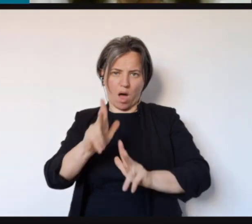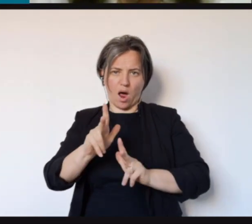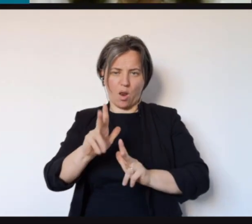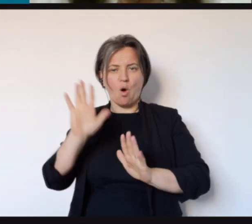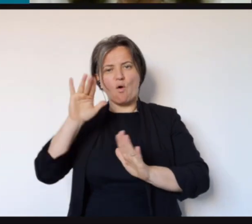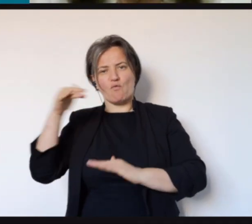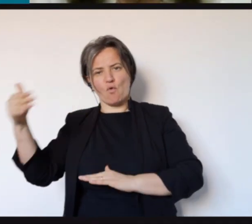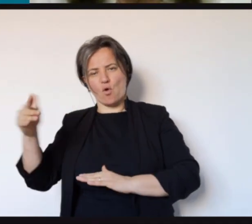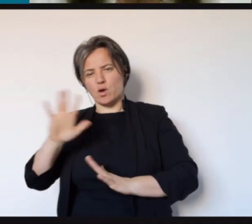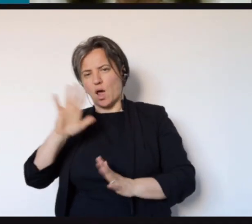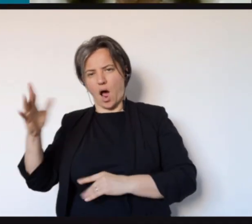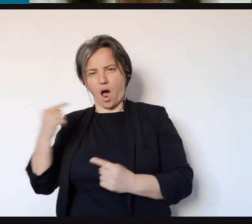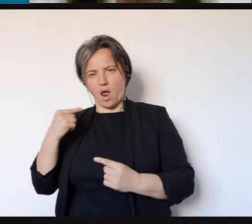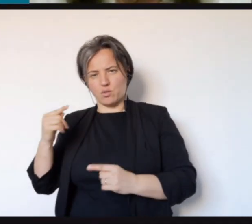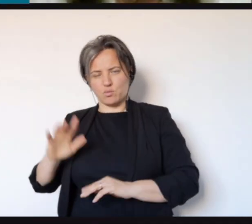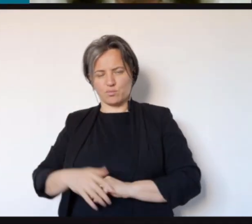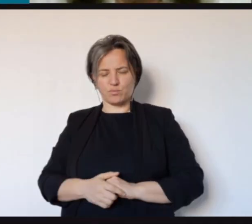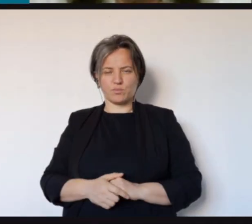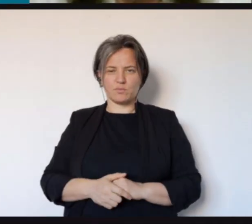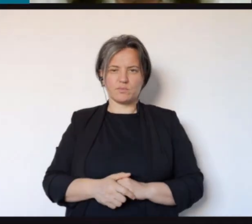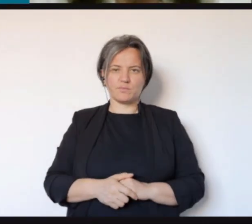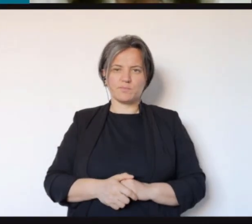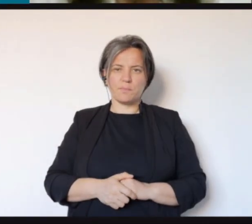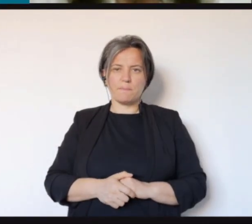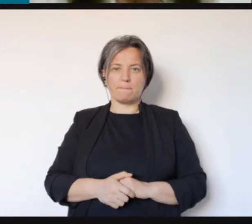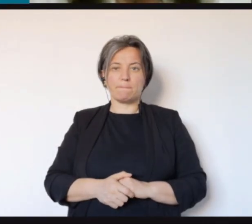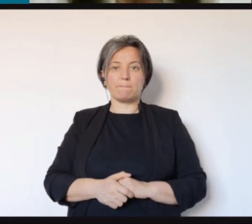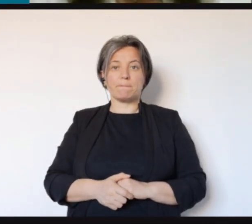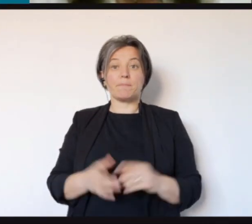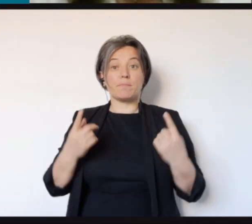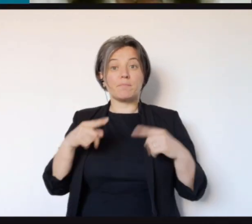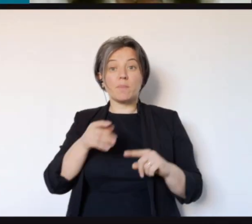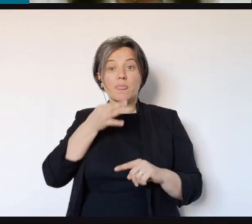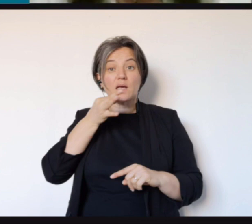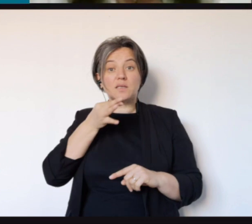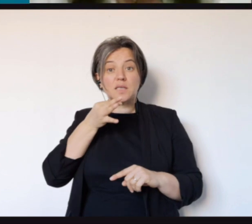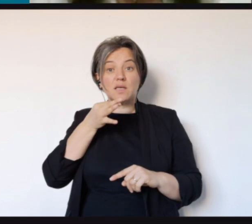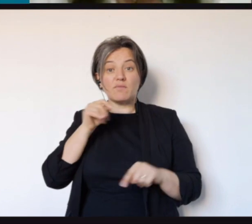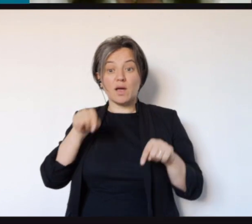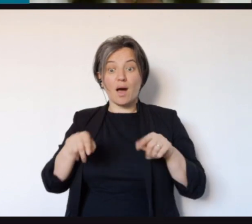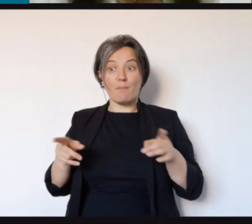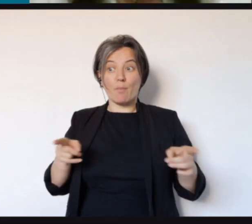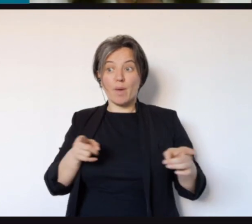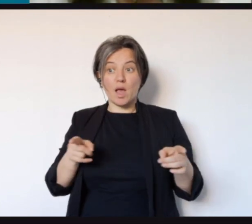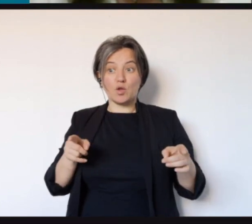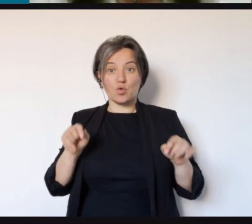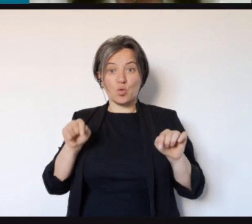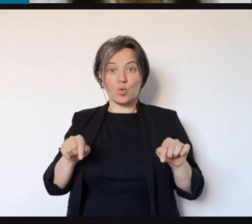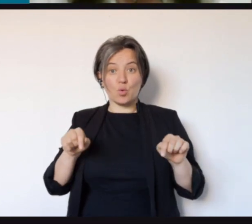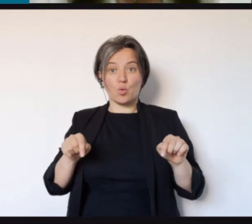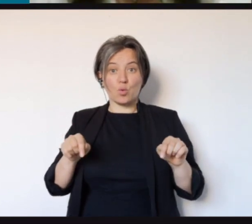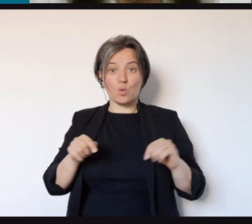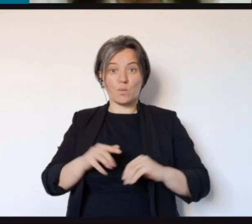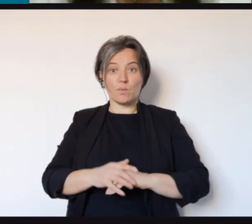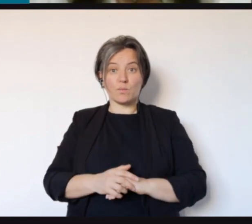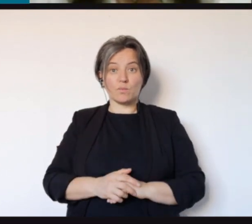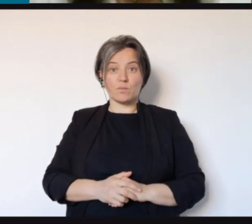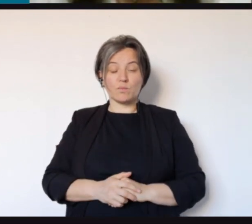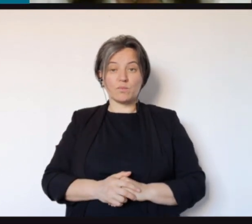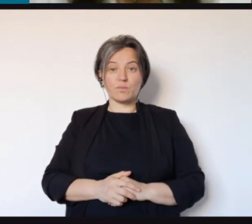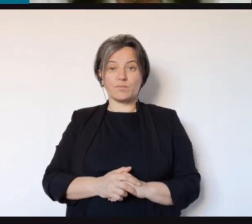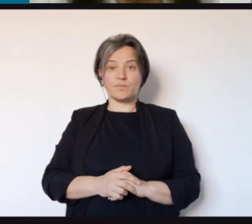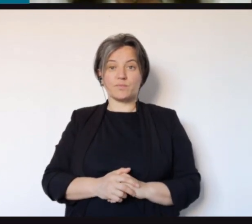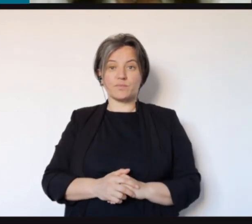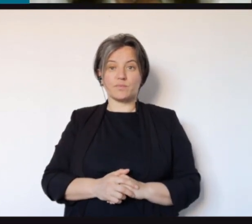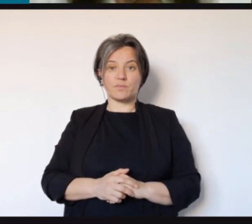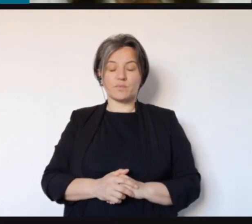dall'Unione Europea è un altro discorso. Questo significa che in questo passaggio, in questo